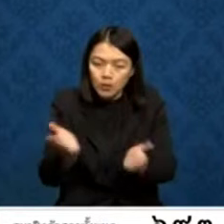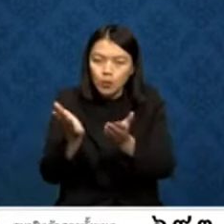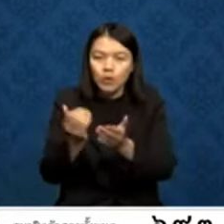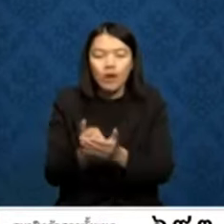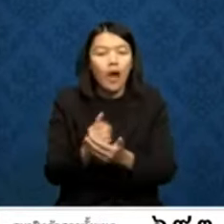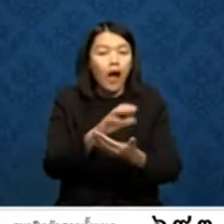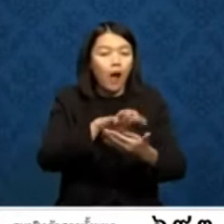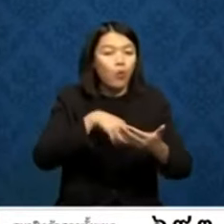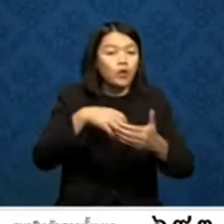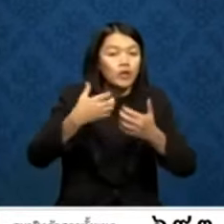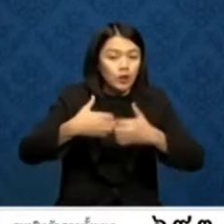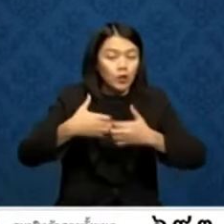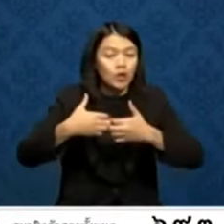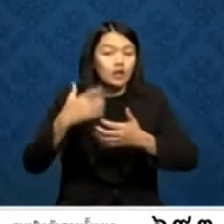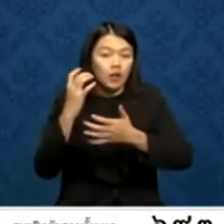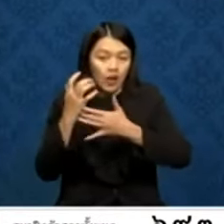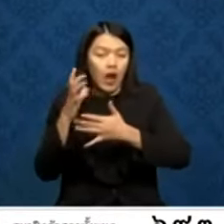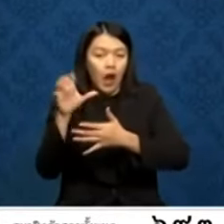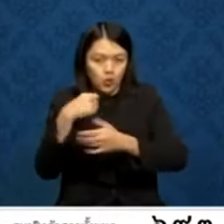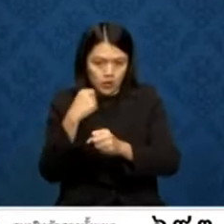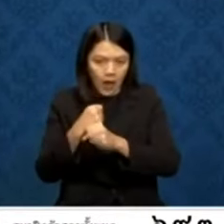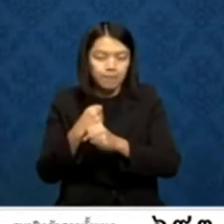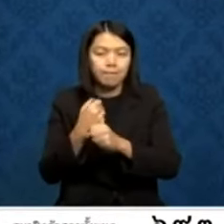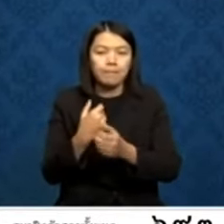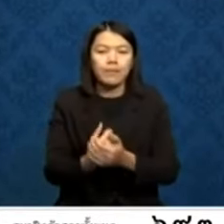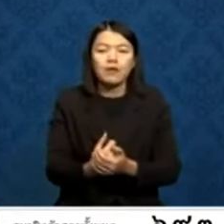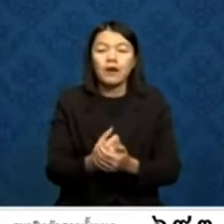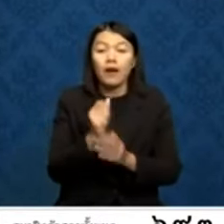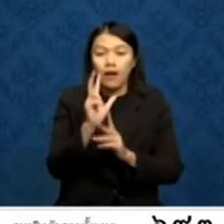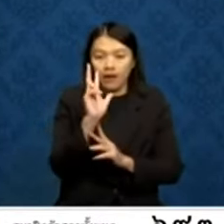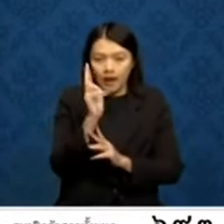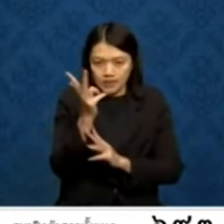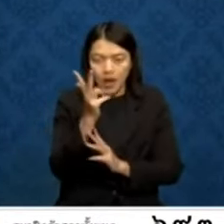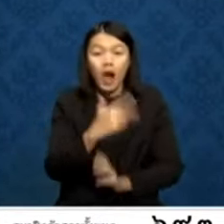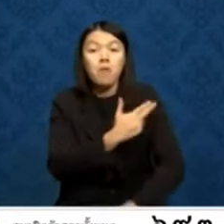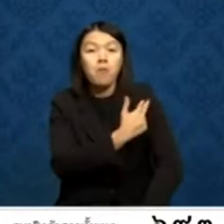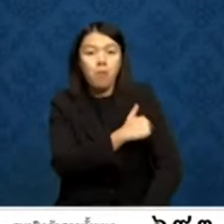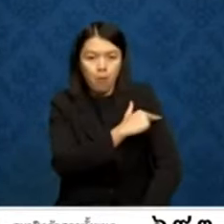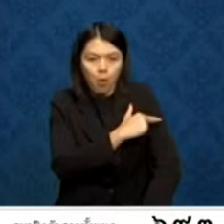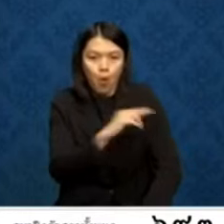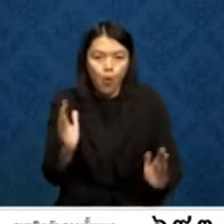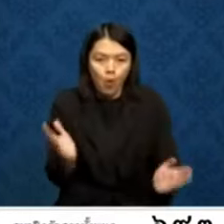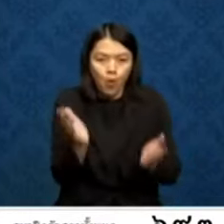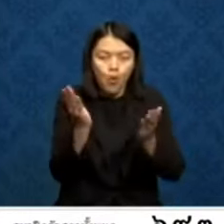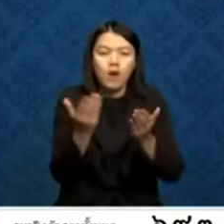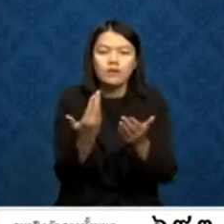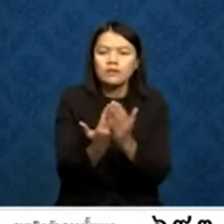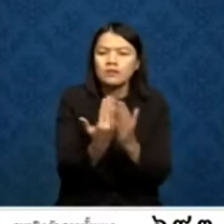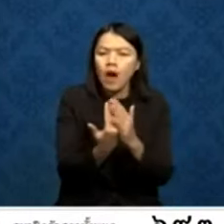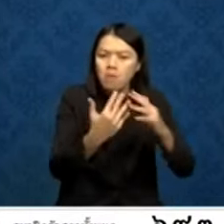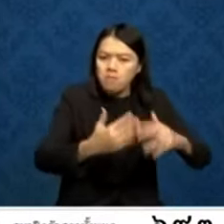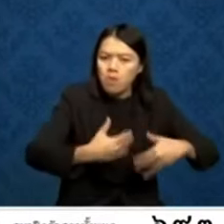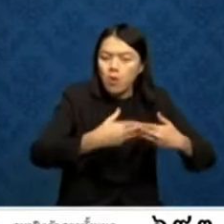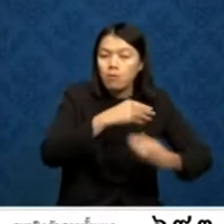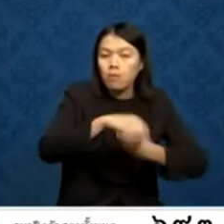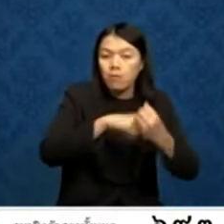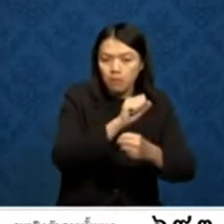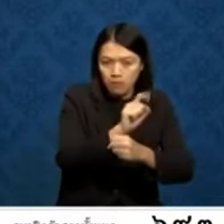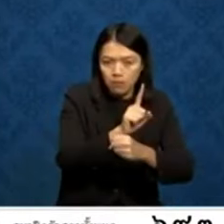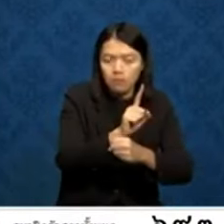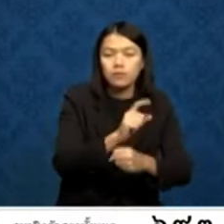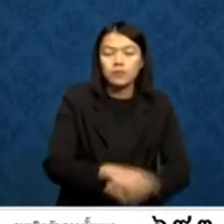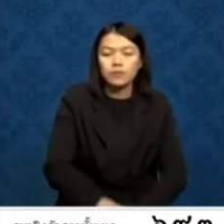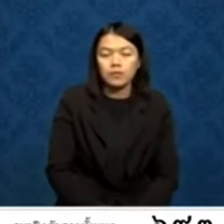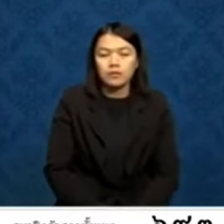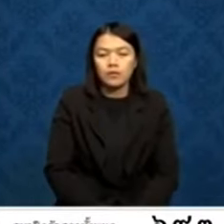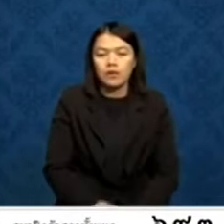รรมรวมถึงการใช้กัญชาเพื่อการแพทย์ที่สร้างมูลค่าเพิ่มในเศรษฐกิจ